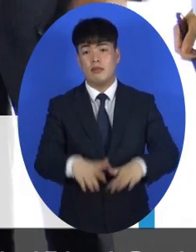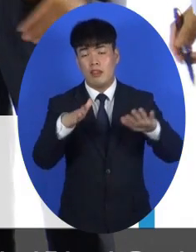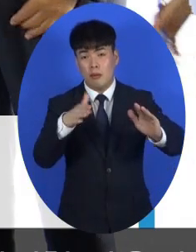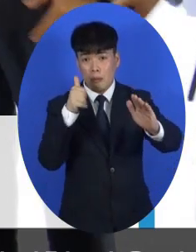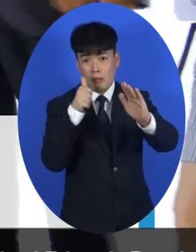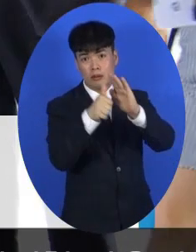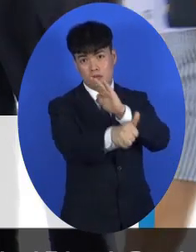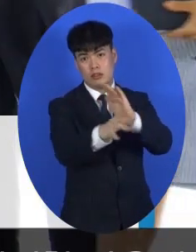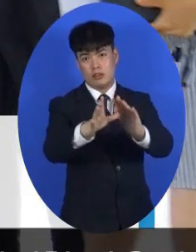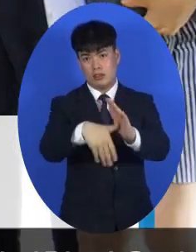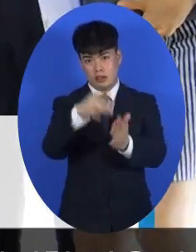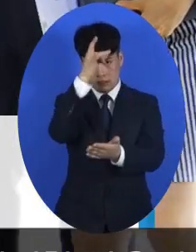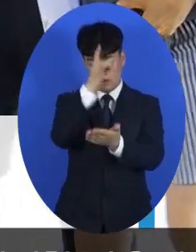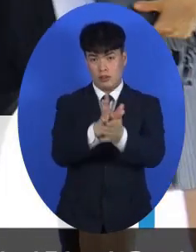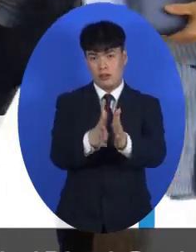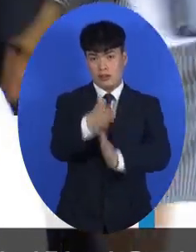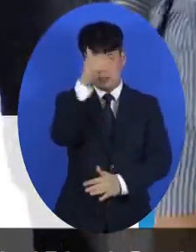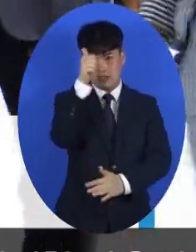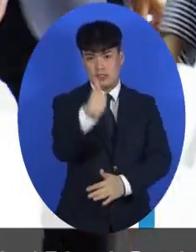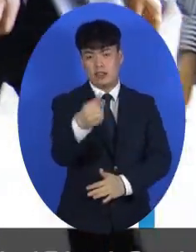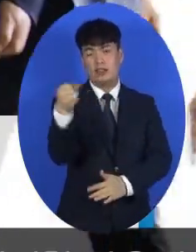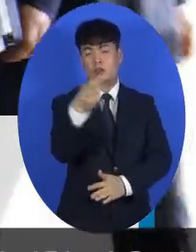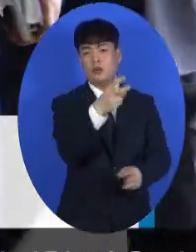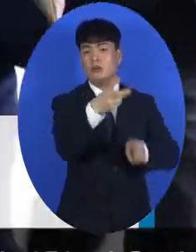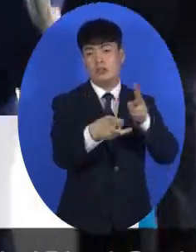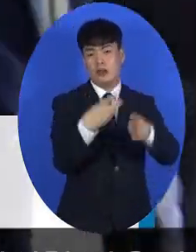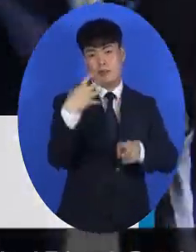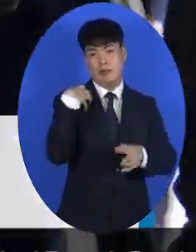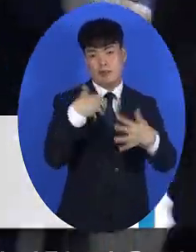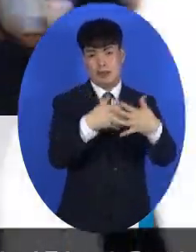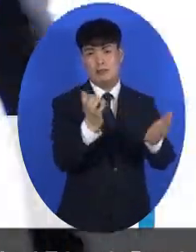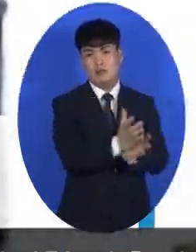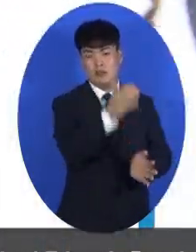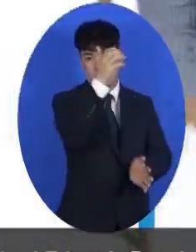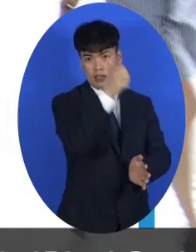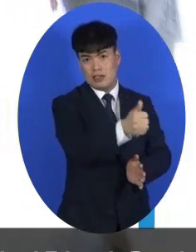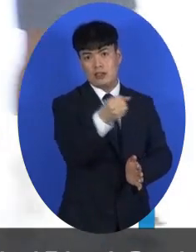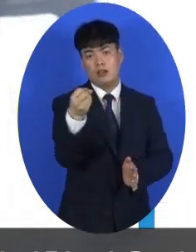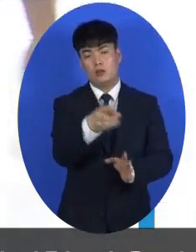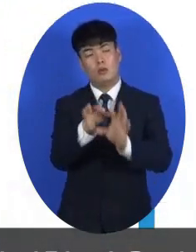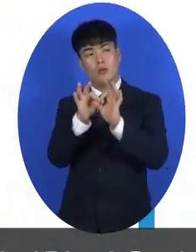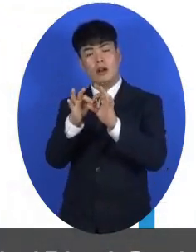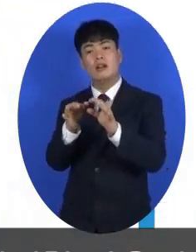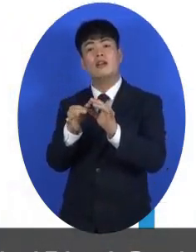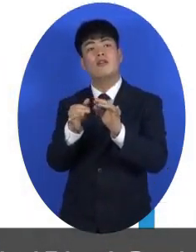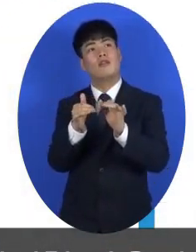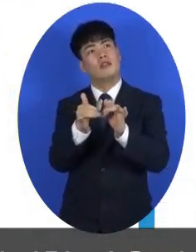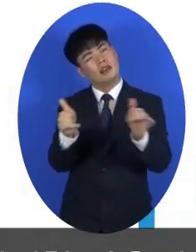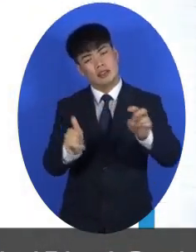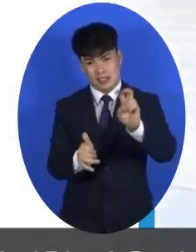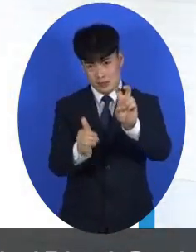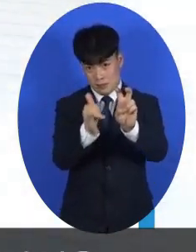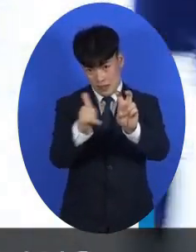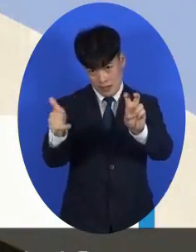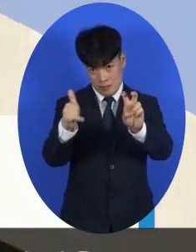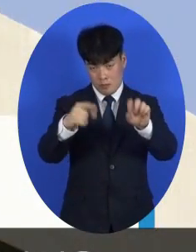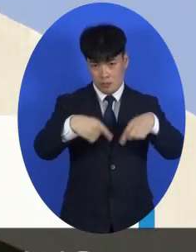이번 중앙부처 방문에는 박상돈 천안시장과 사업 담당 부서장 등 관계 공무원 20여 명이 참석한